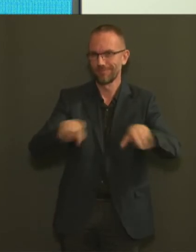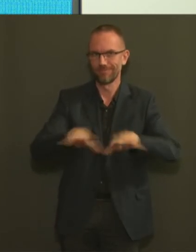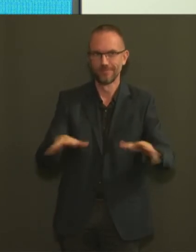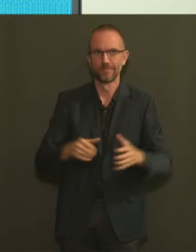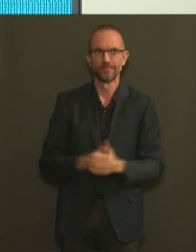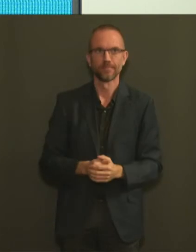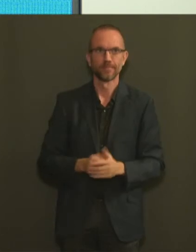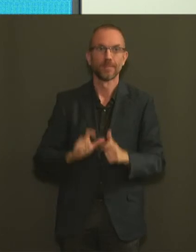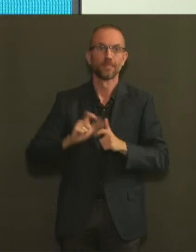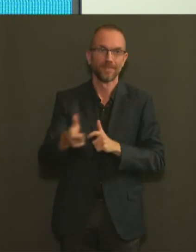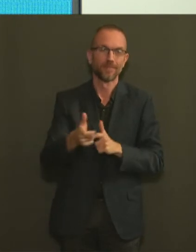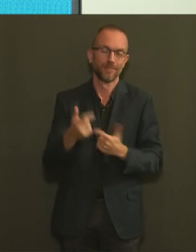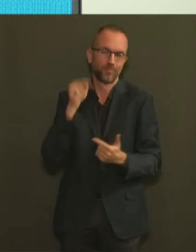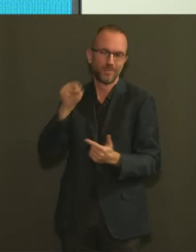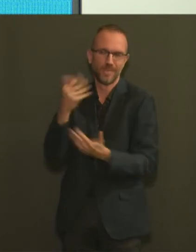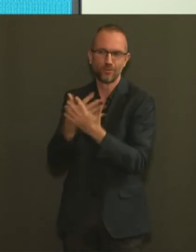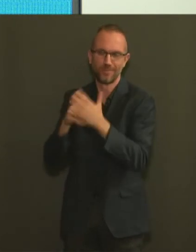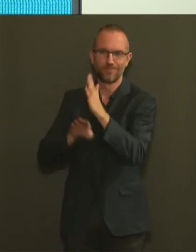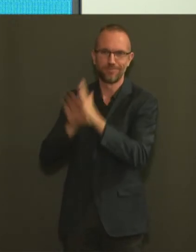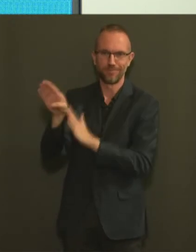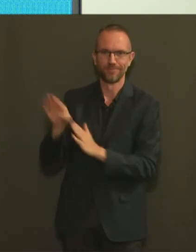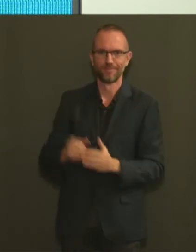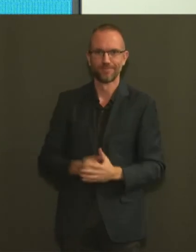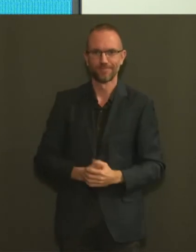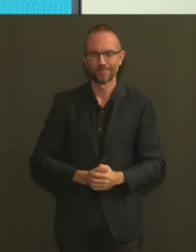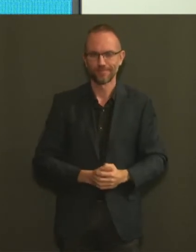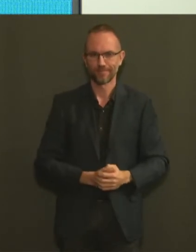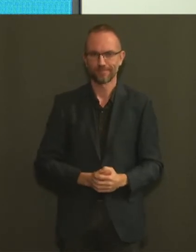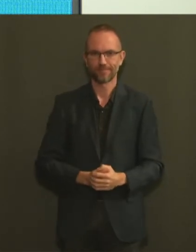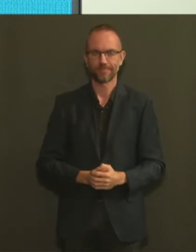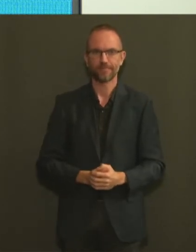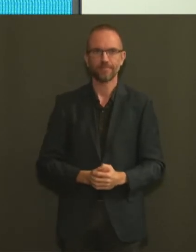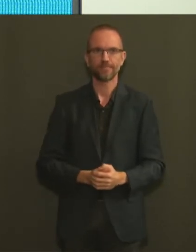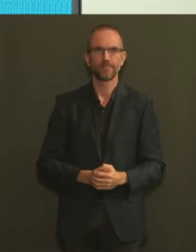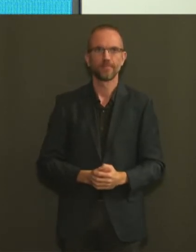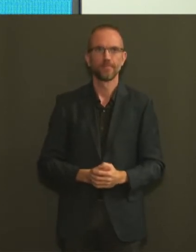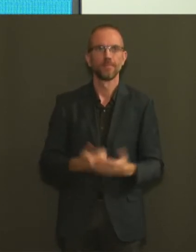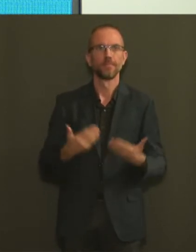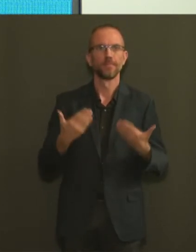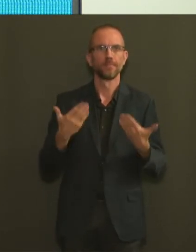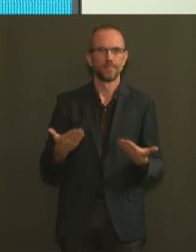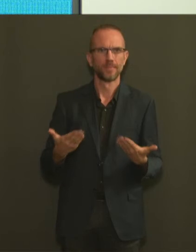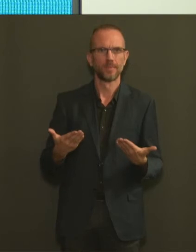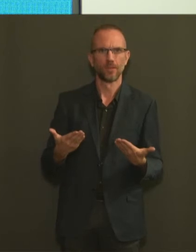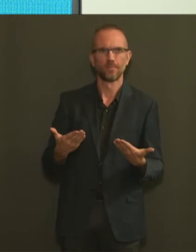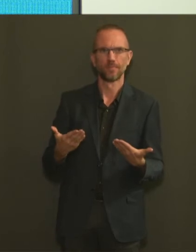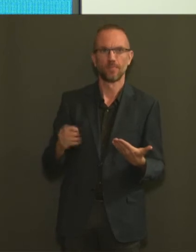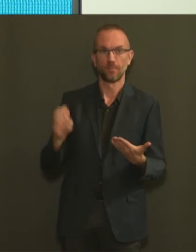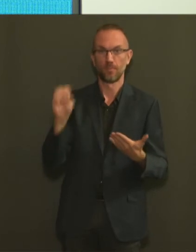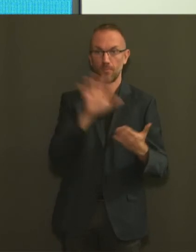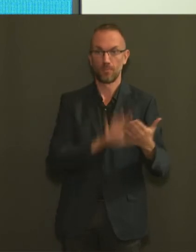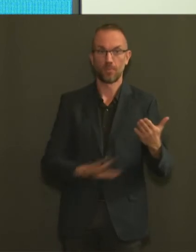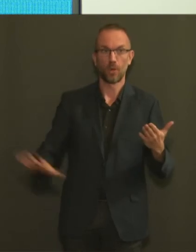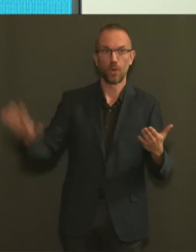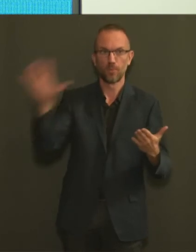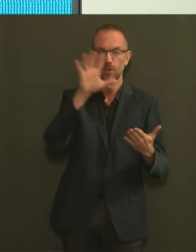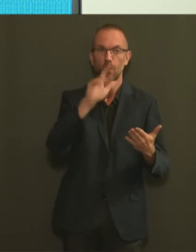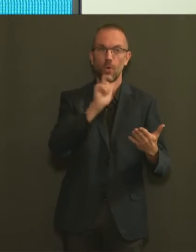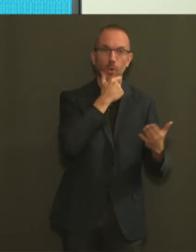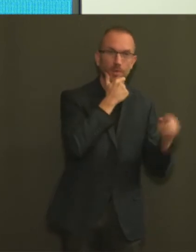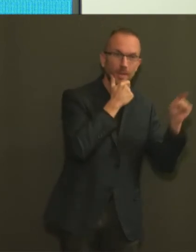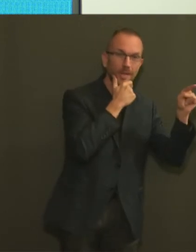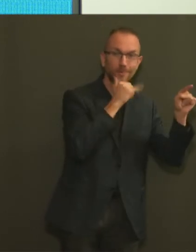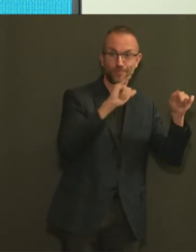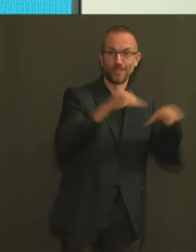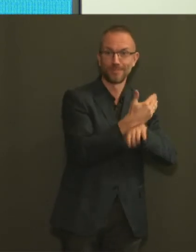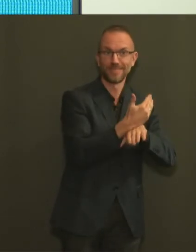constate ceci illustre ce qui se passe un peu partout en europe ce qui se passe au royaume uni l'importance de